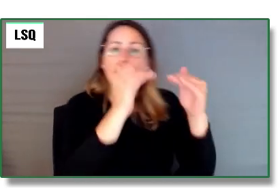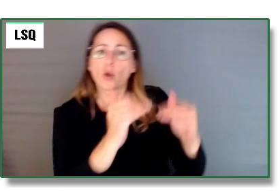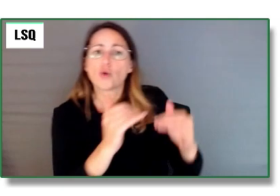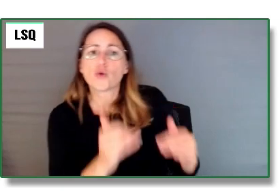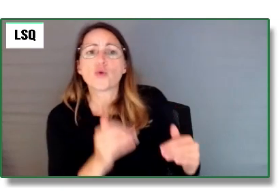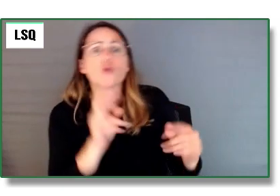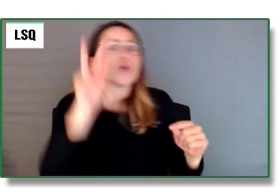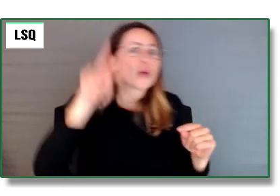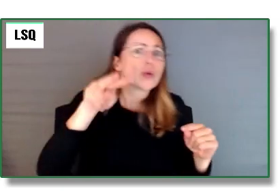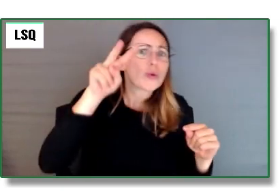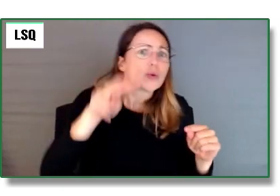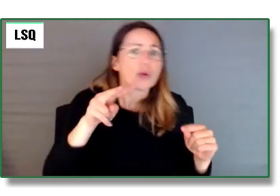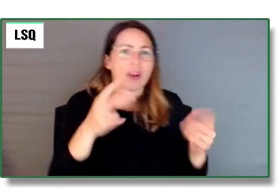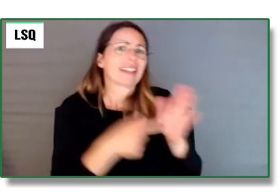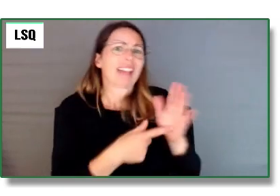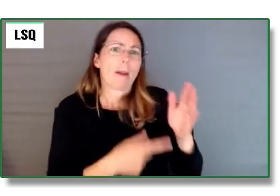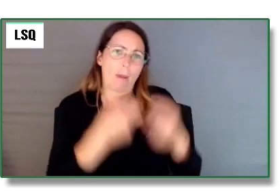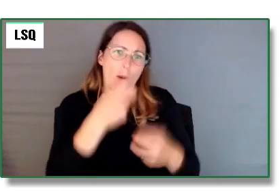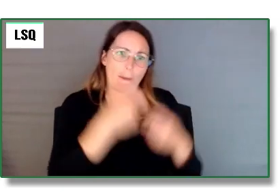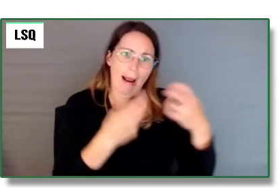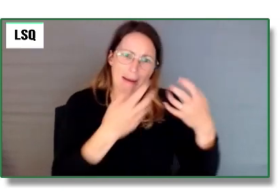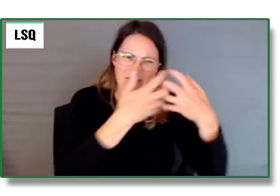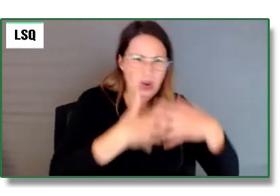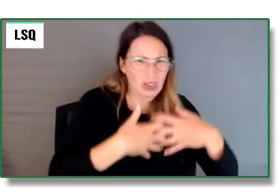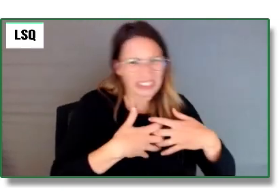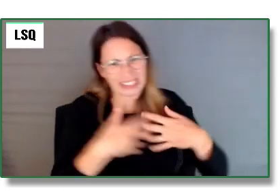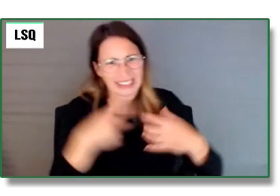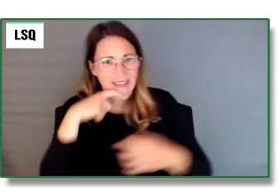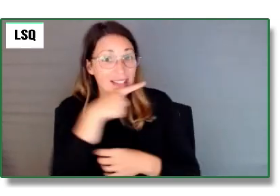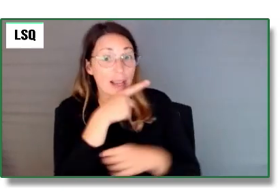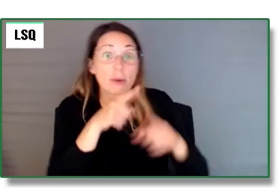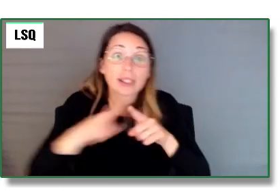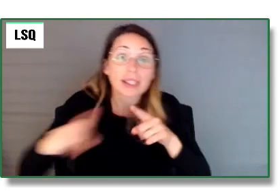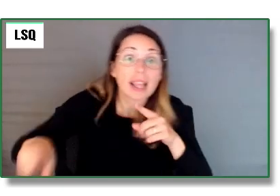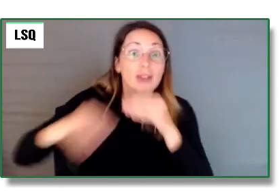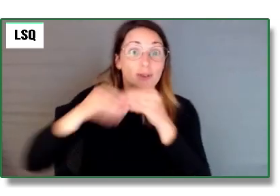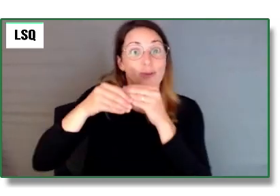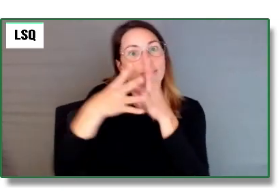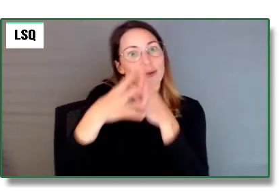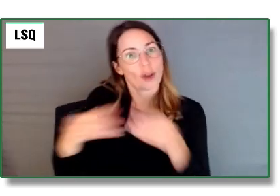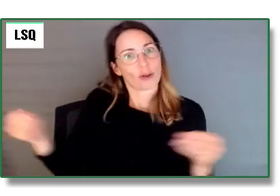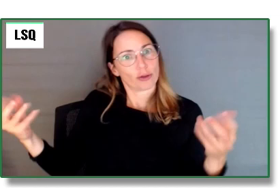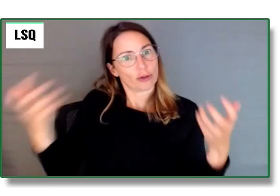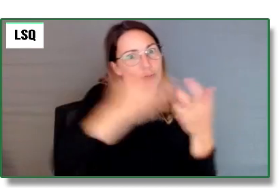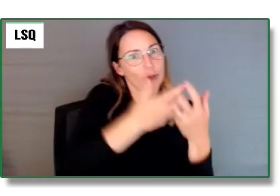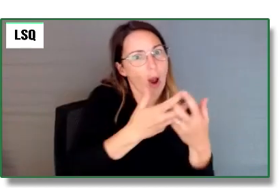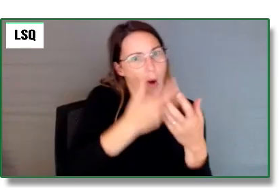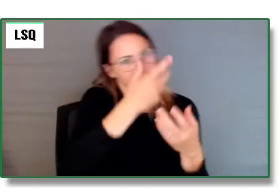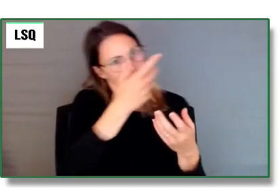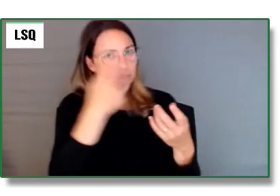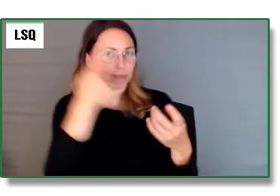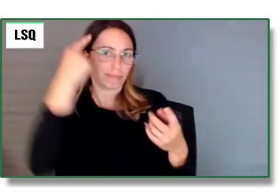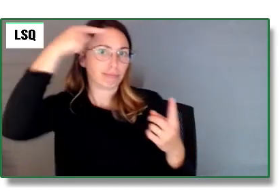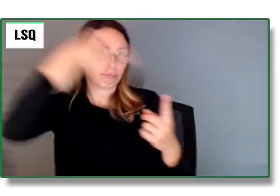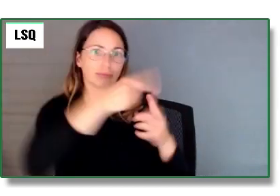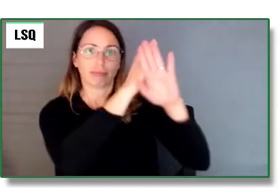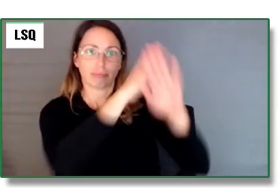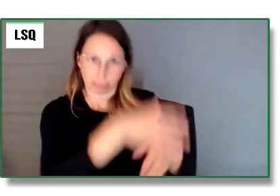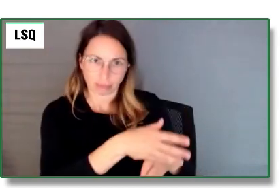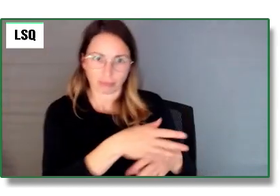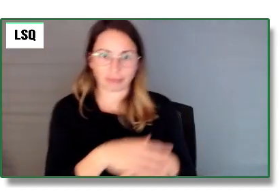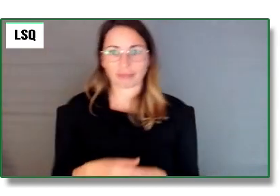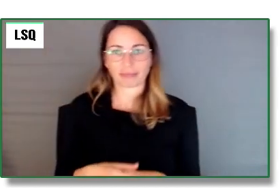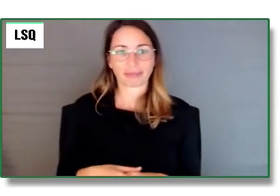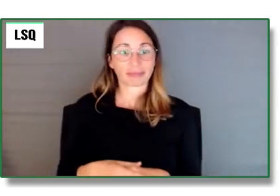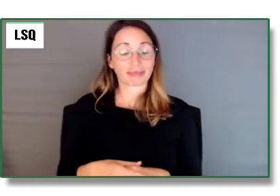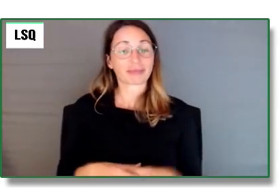j'ai proposé des solutions potentielles à ces obstacles. Aussi, certaines de mes techniques de recherche